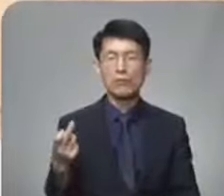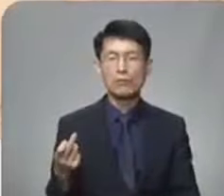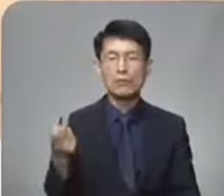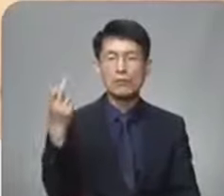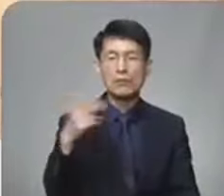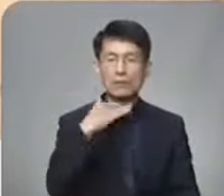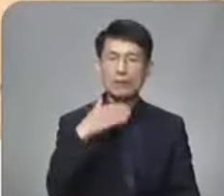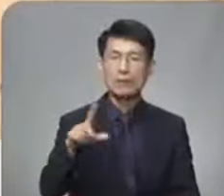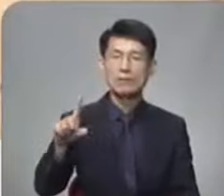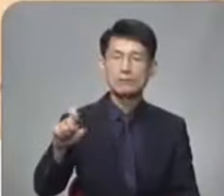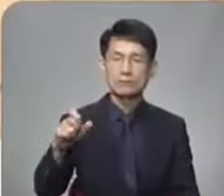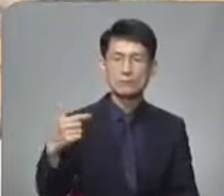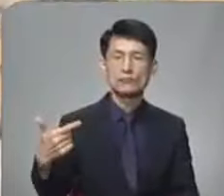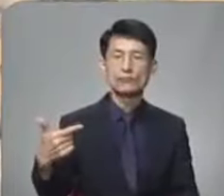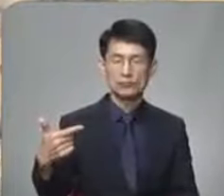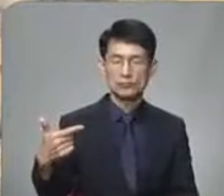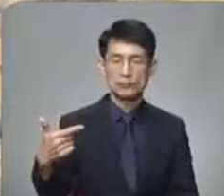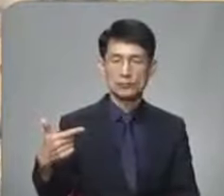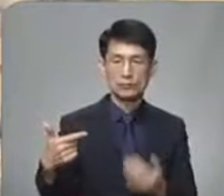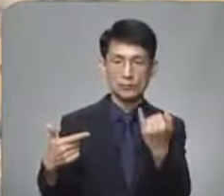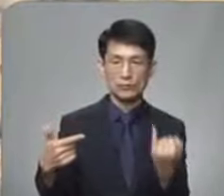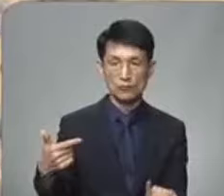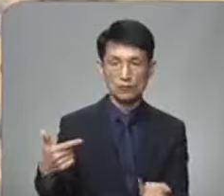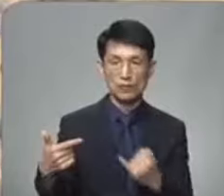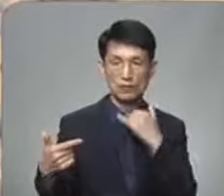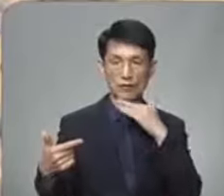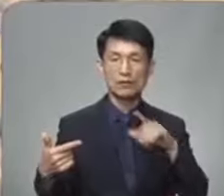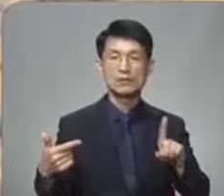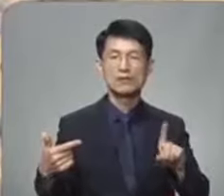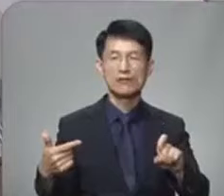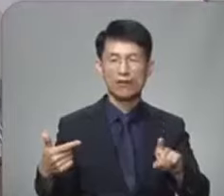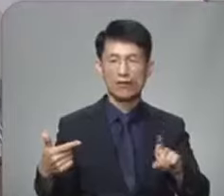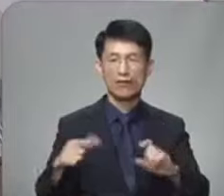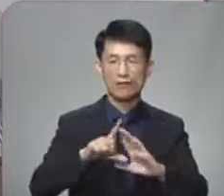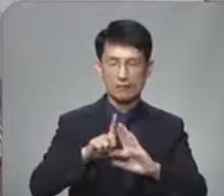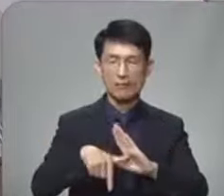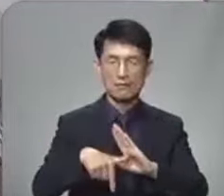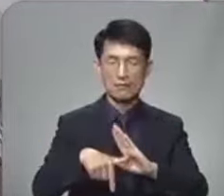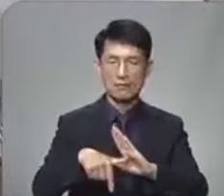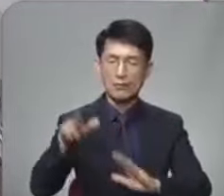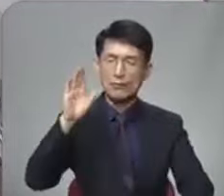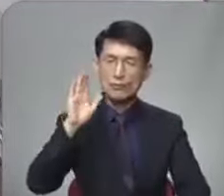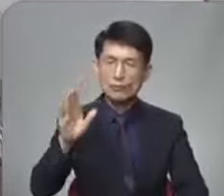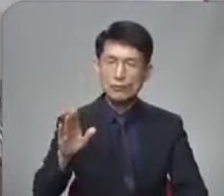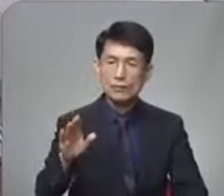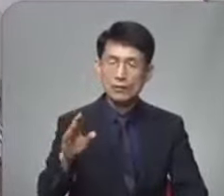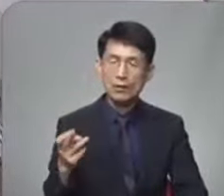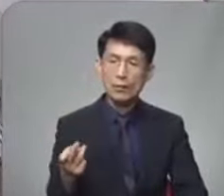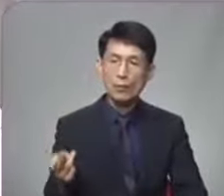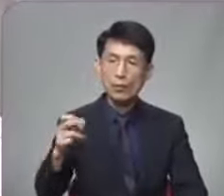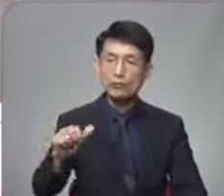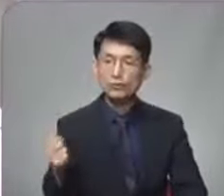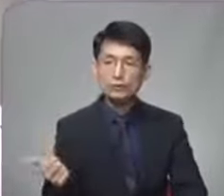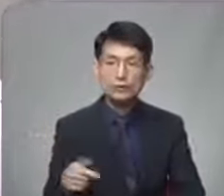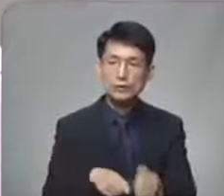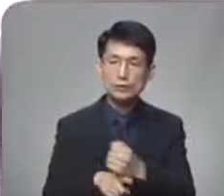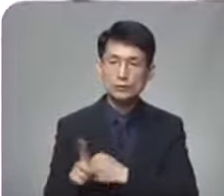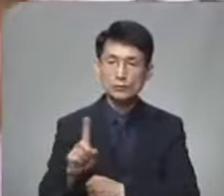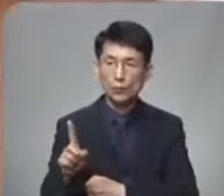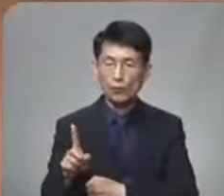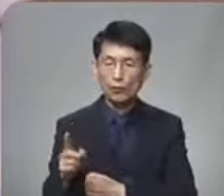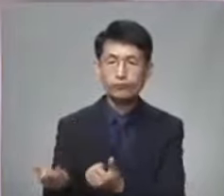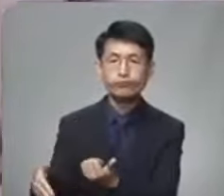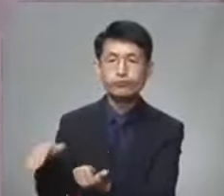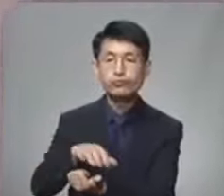나이는 겨우 16살 동생 박씨는 살 때였습니다 그후 도대체 어떻게 숨졌는지 유는